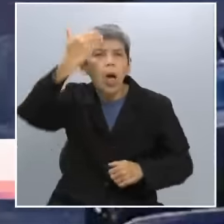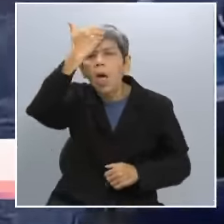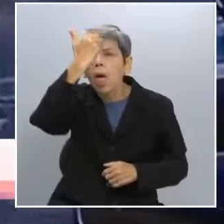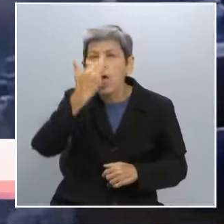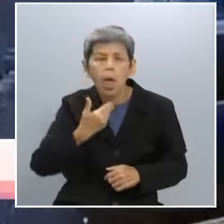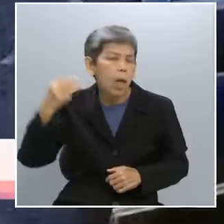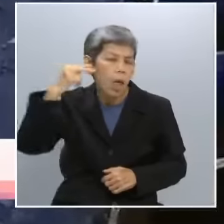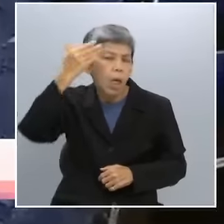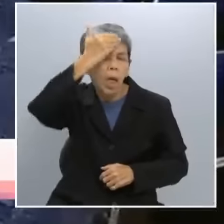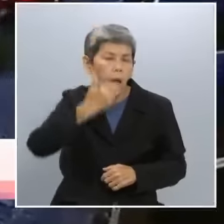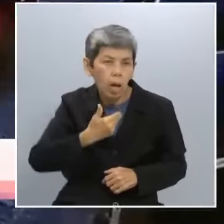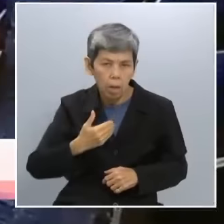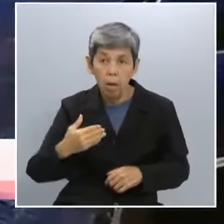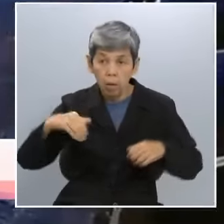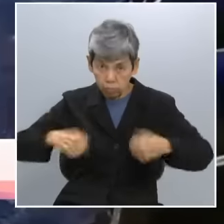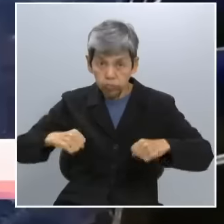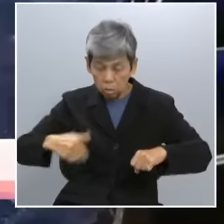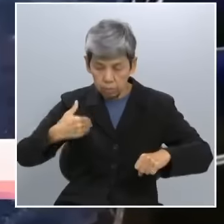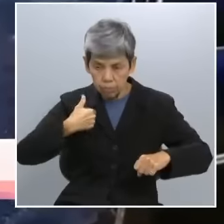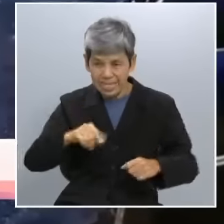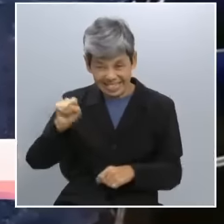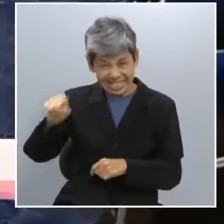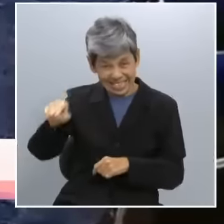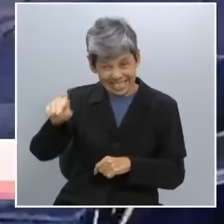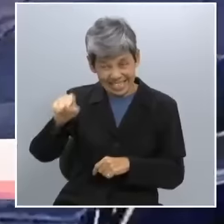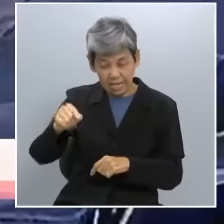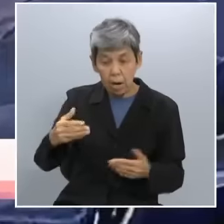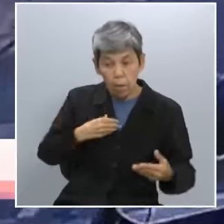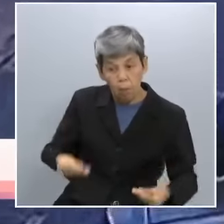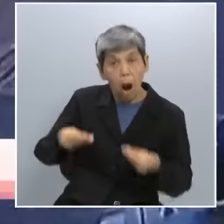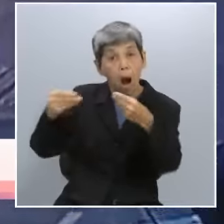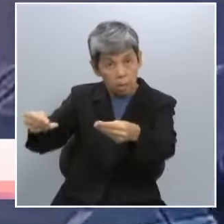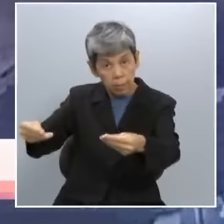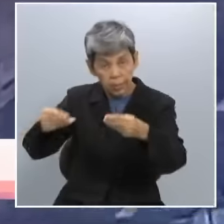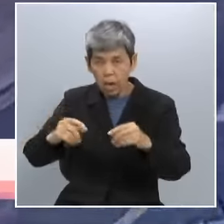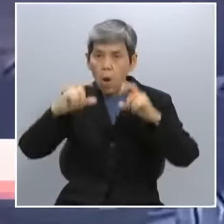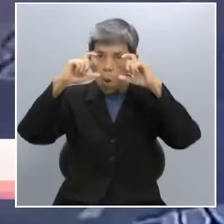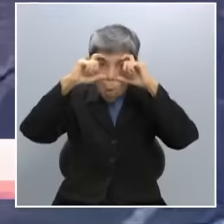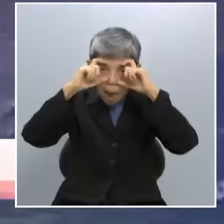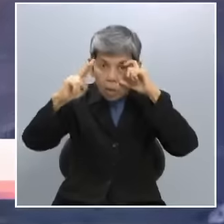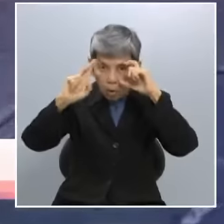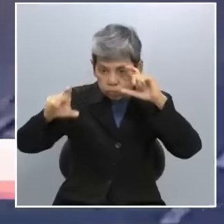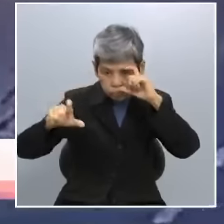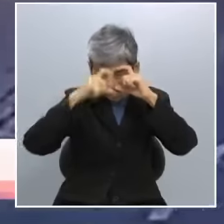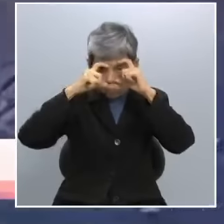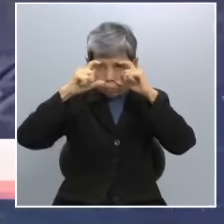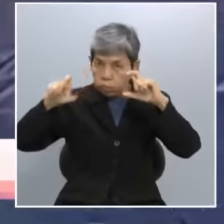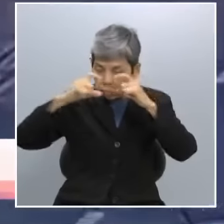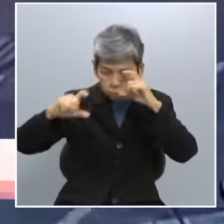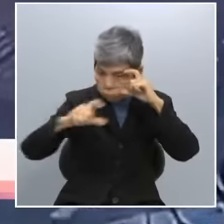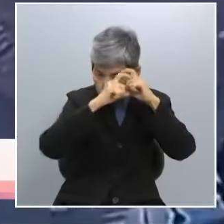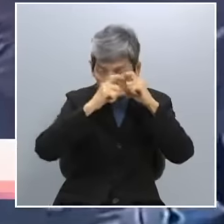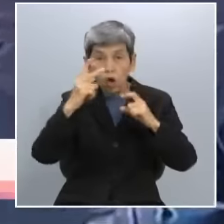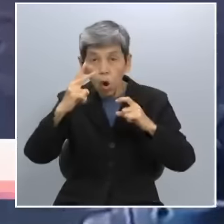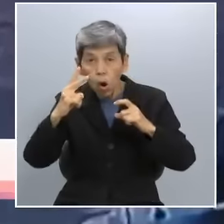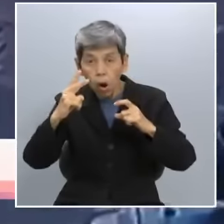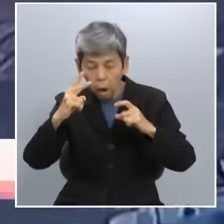อืแต่ว่าไรเดอร์เค้ายืนยันนะครับบอกว่าไอ้คนเนี้ยที่มันรับของผมไปเนี่ยมันใส่แว่น 2อันนะค่ะมันใส่แว่นสายตาแล้วแว่น